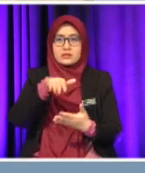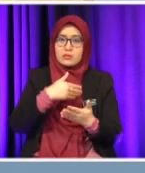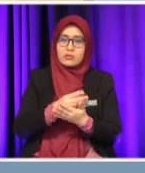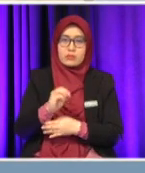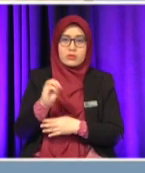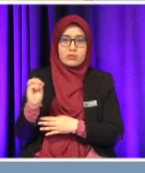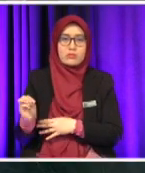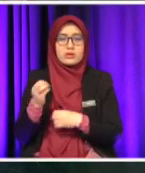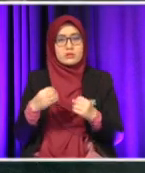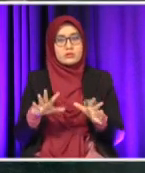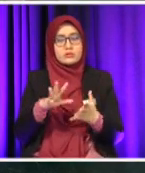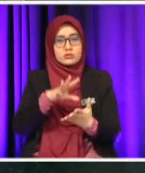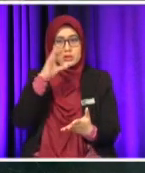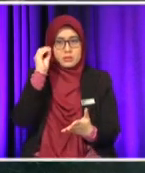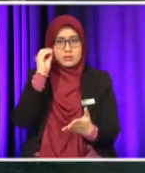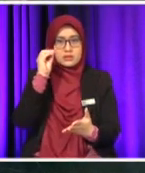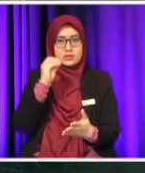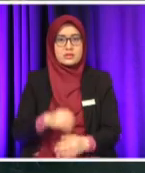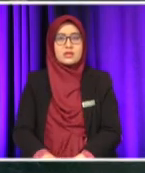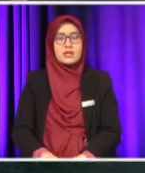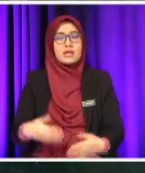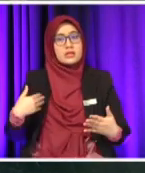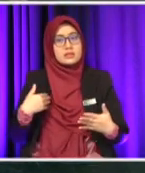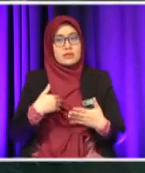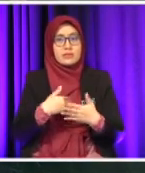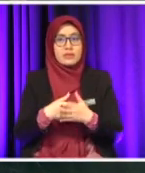sampailah melepaskan ikan